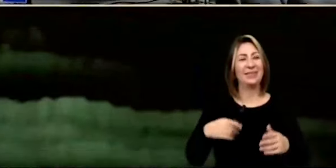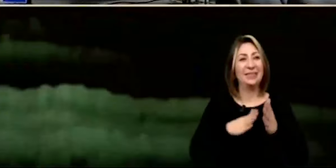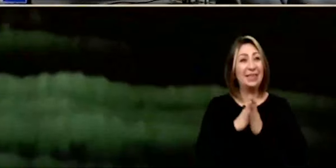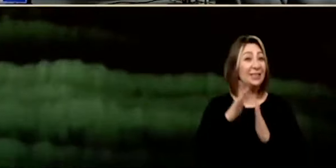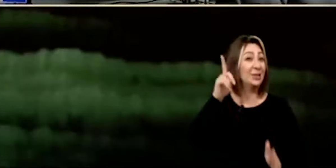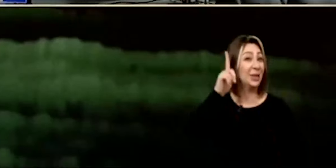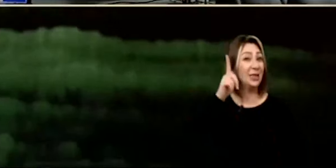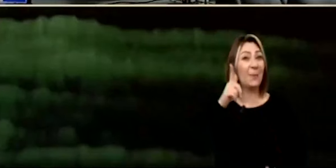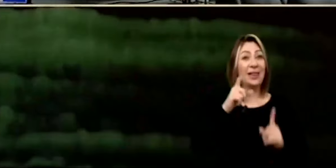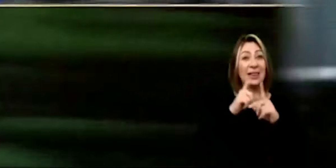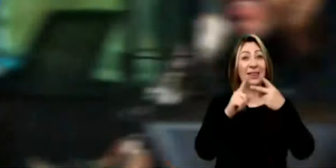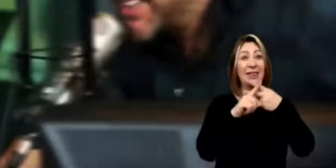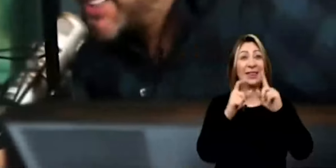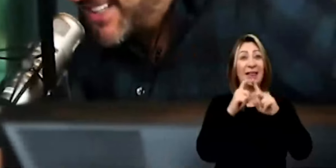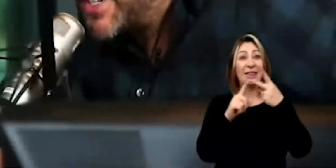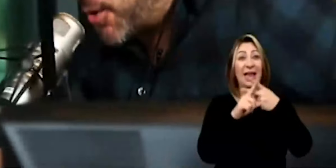salı, çarşamba,